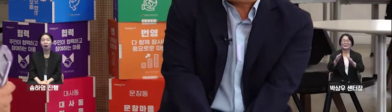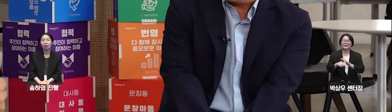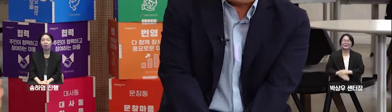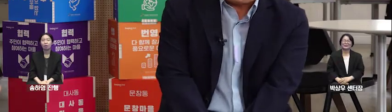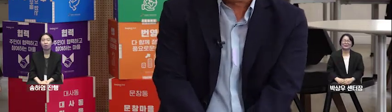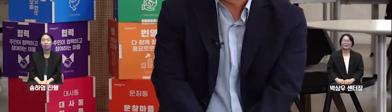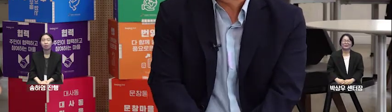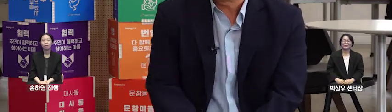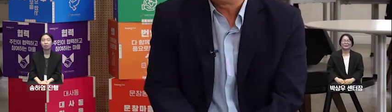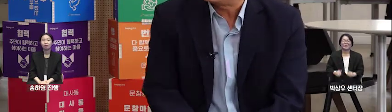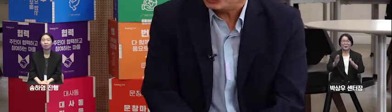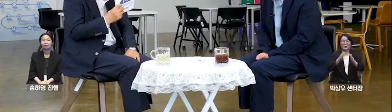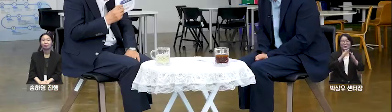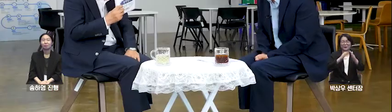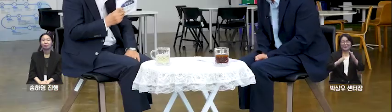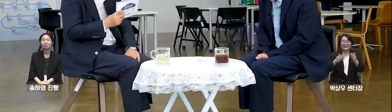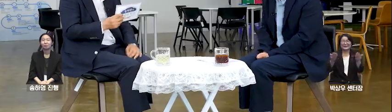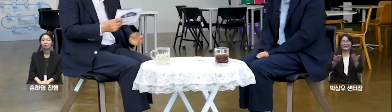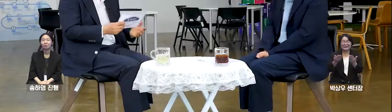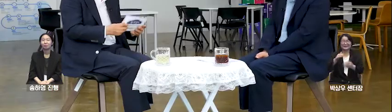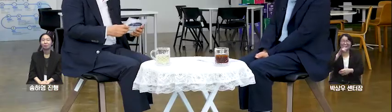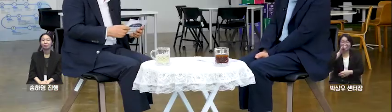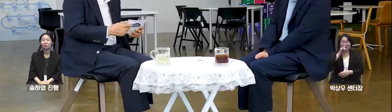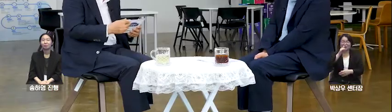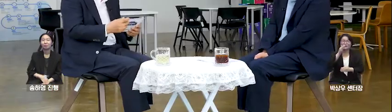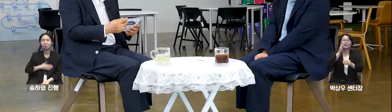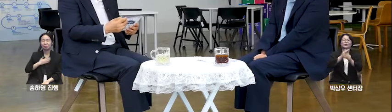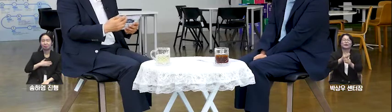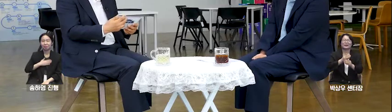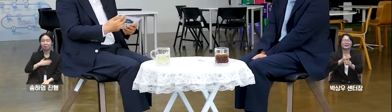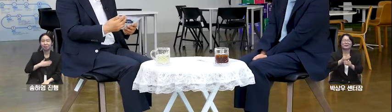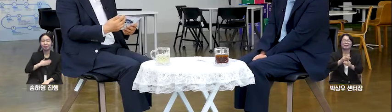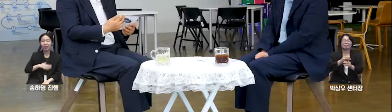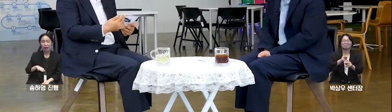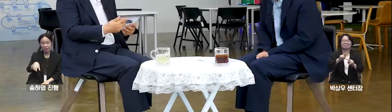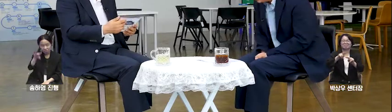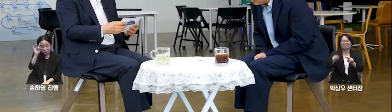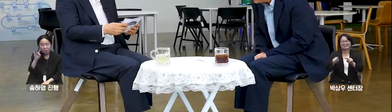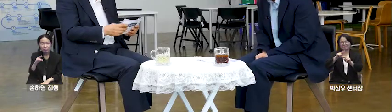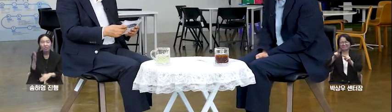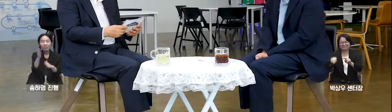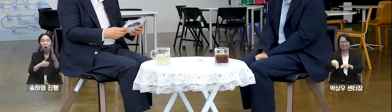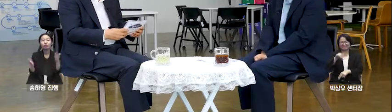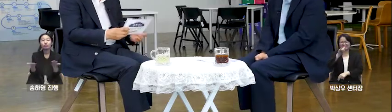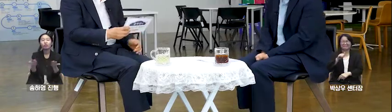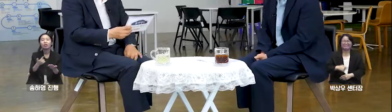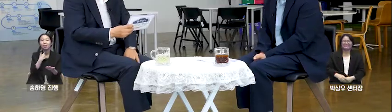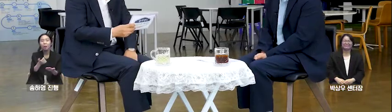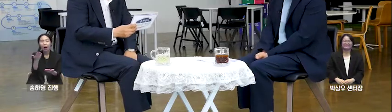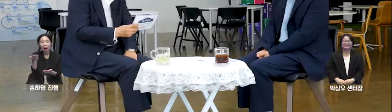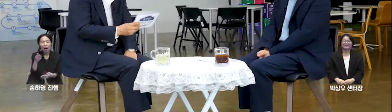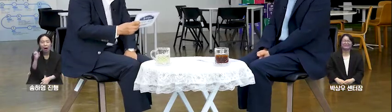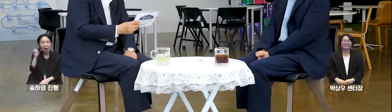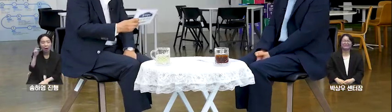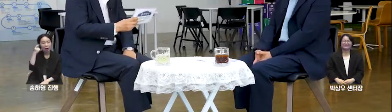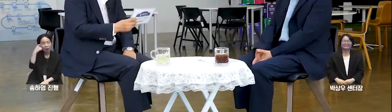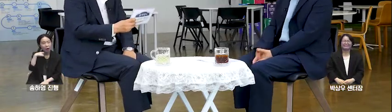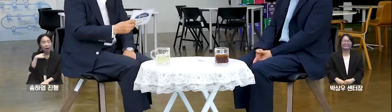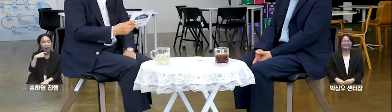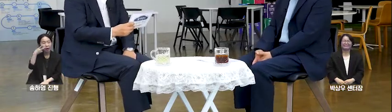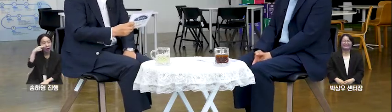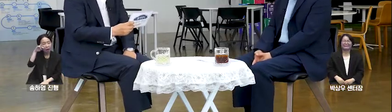정규직을 하는데 중간에 제가 이제 정리가 되어지면 나옴. 알았습니다. 나는 처음 정규직을 하신 거예요. 아니, 그렇지 않습니다.